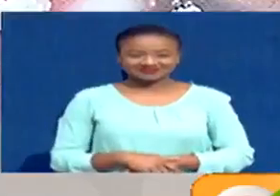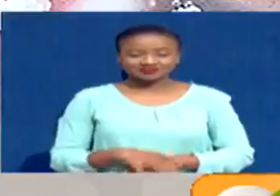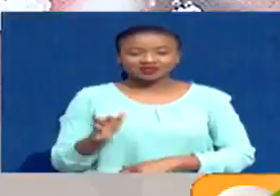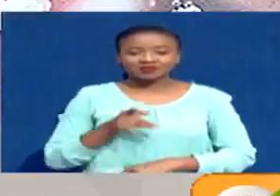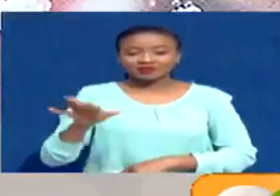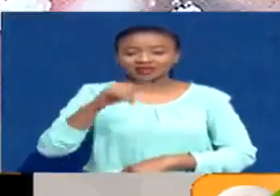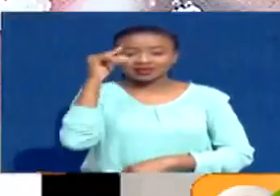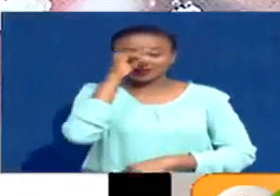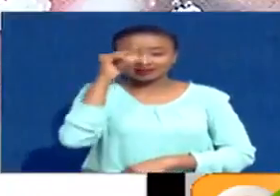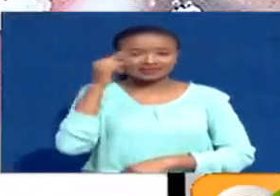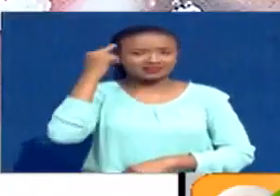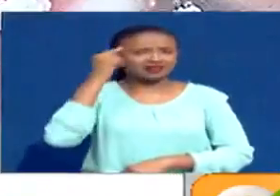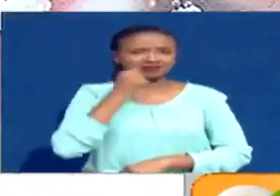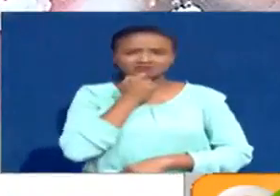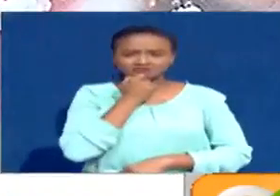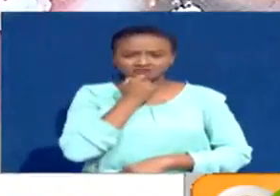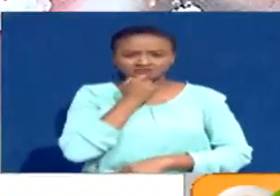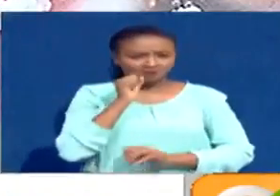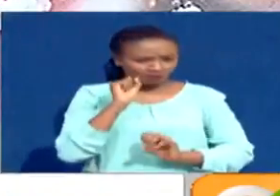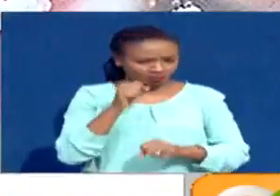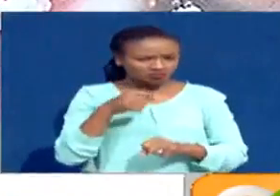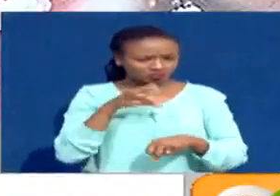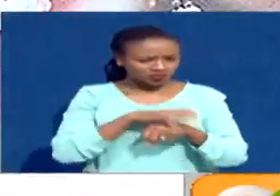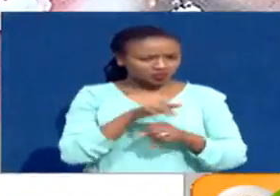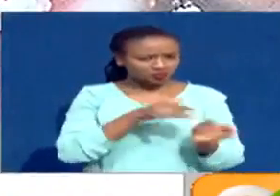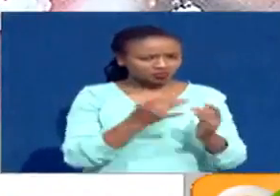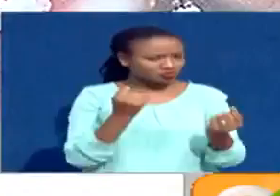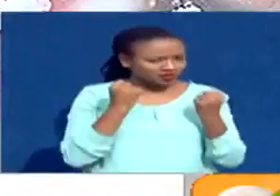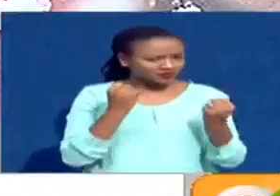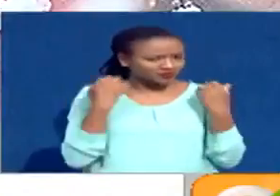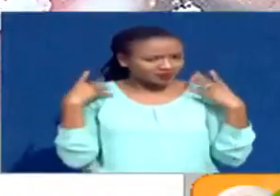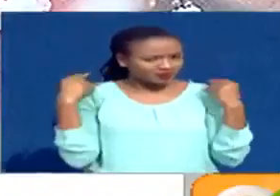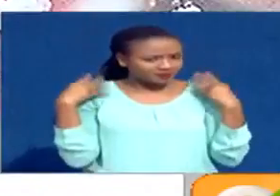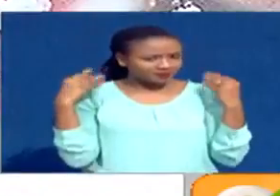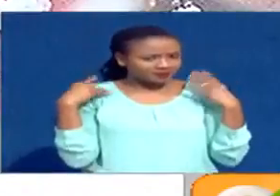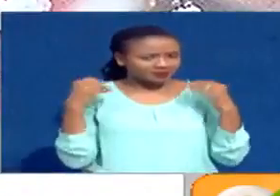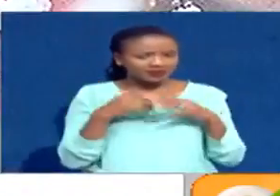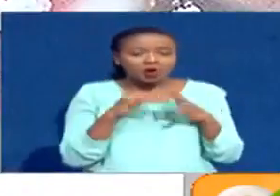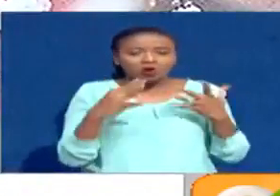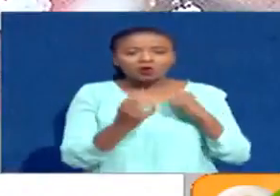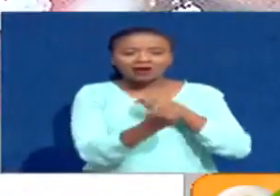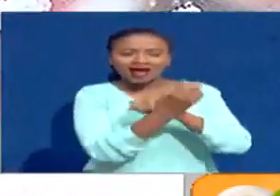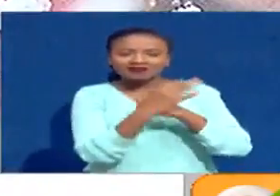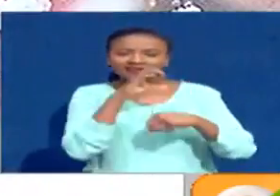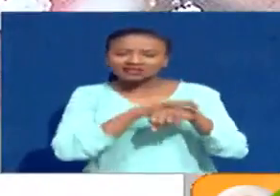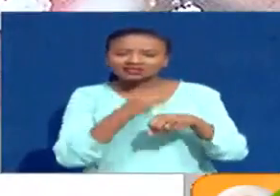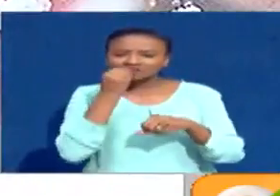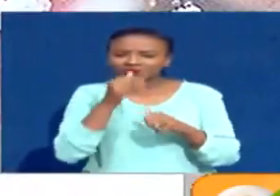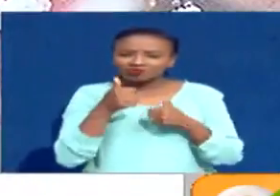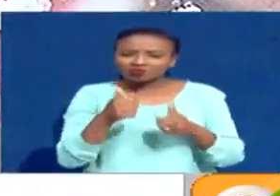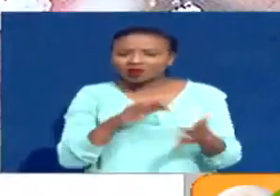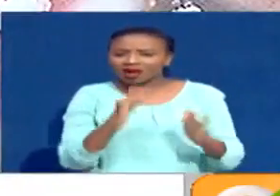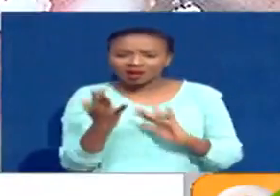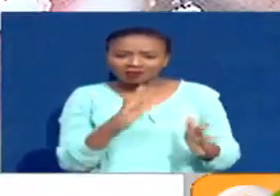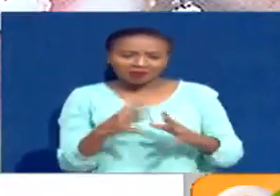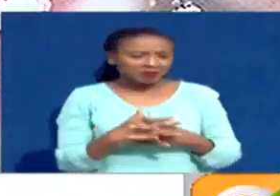Wanawake Garissa hawakudhania kwamba ungewadia wakati wapate sehemu ya kufanyia mazoezi na kupata ushauri kuhusiana na lishe ya afya